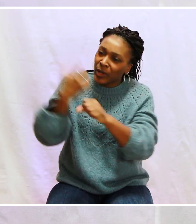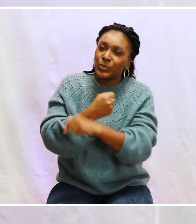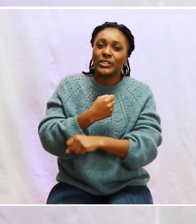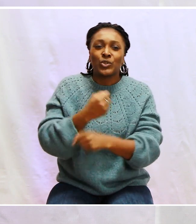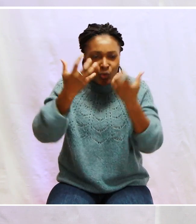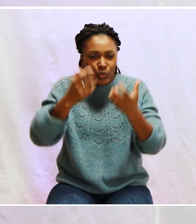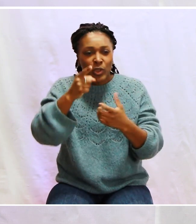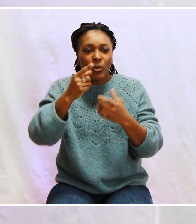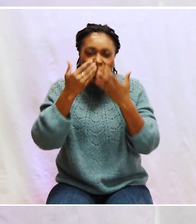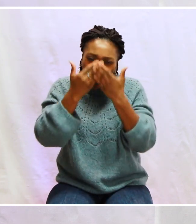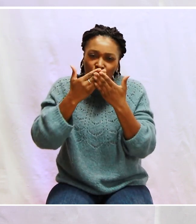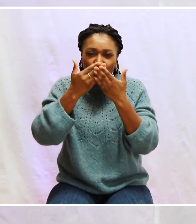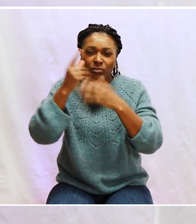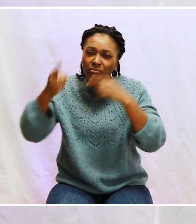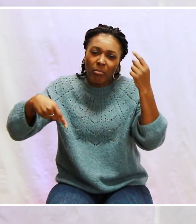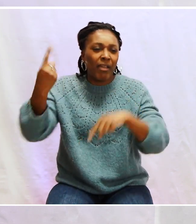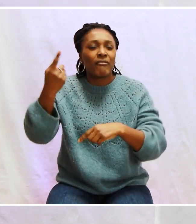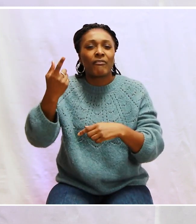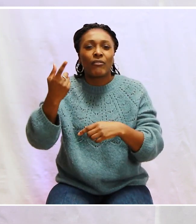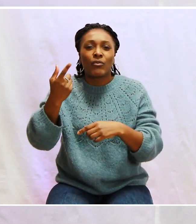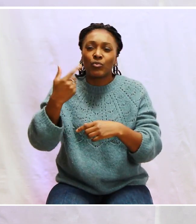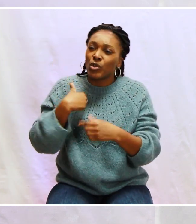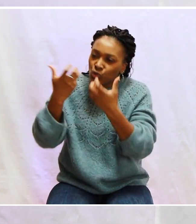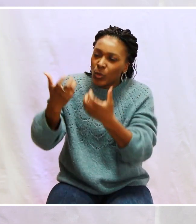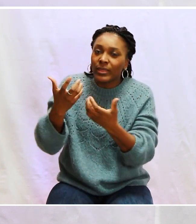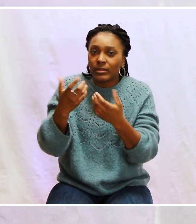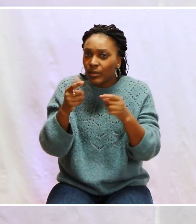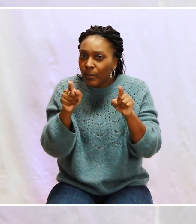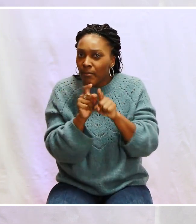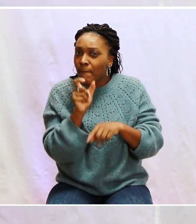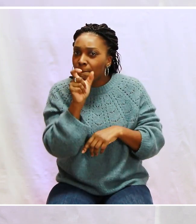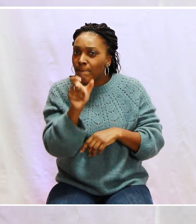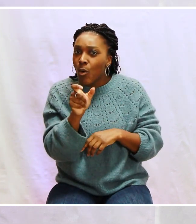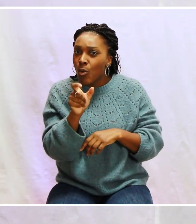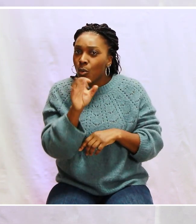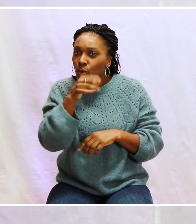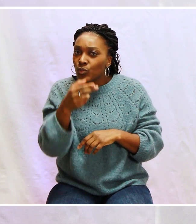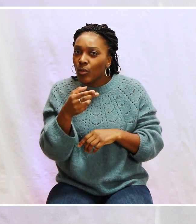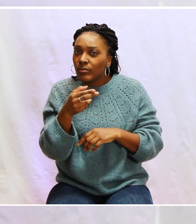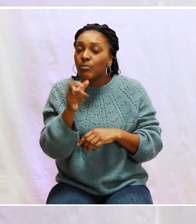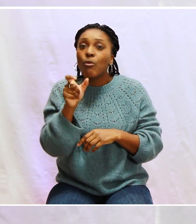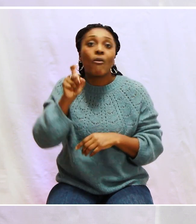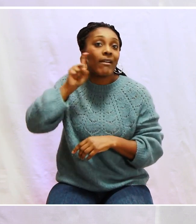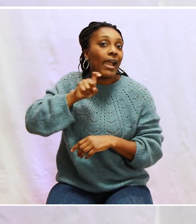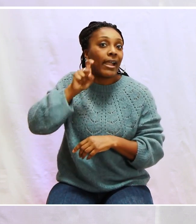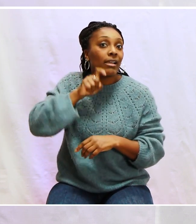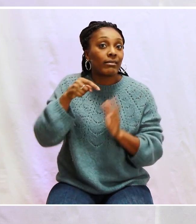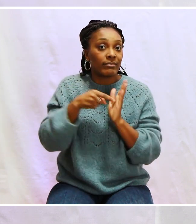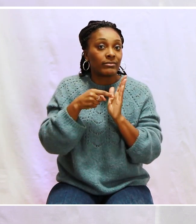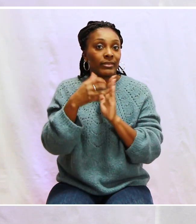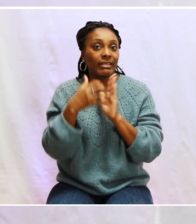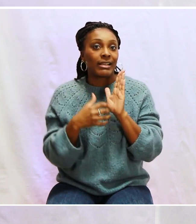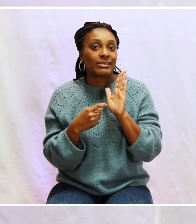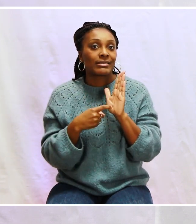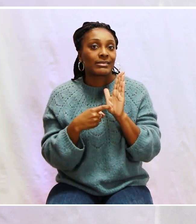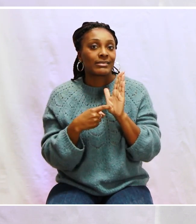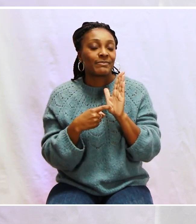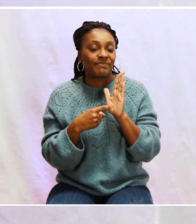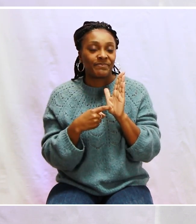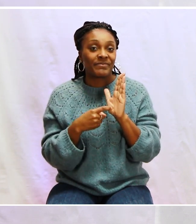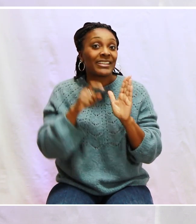que tu ailles loin dans tes études, je souhaite. Est-ce que c'est le même mot qui est dans la racine grecque du texte? Et en fait, dans la racine grecque